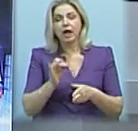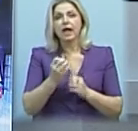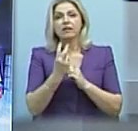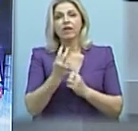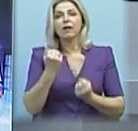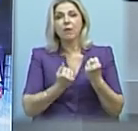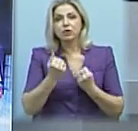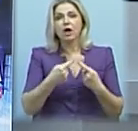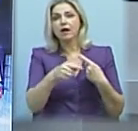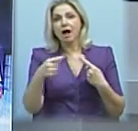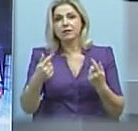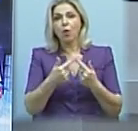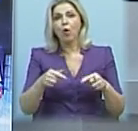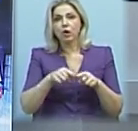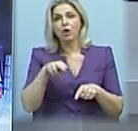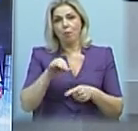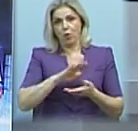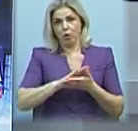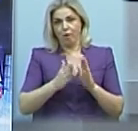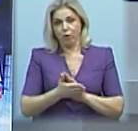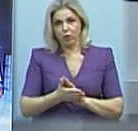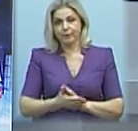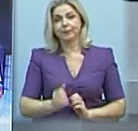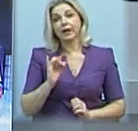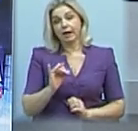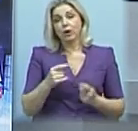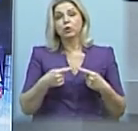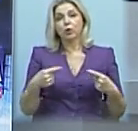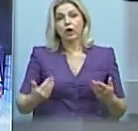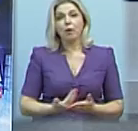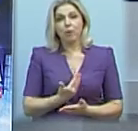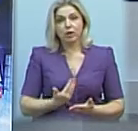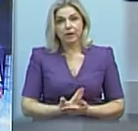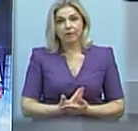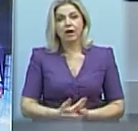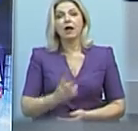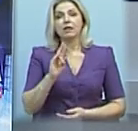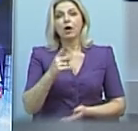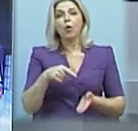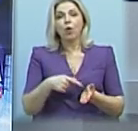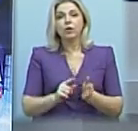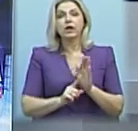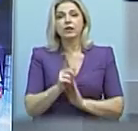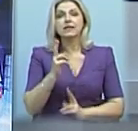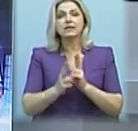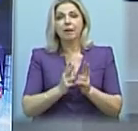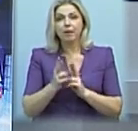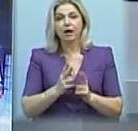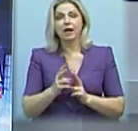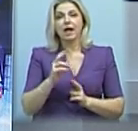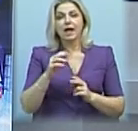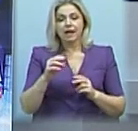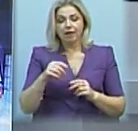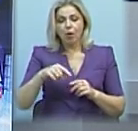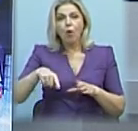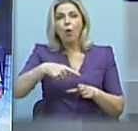сторонніх організацій за укладеними договорами. І до інших подій. У Миколаєві розпочали заміну щодо приймачів зливневих